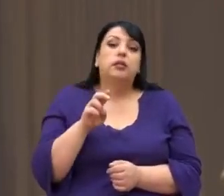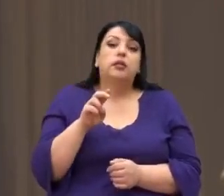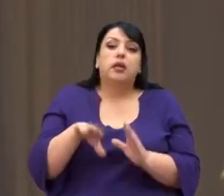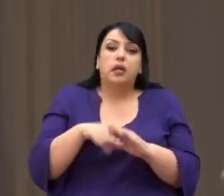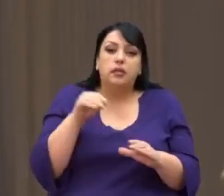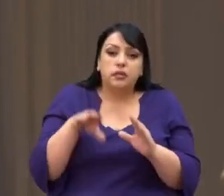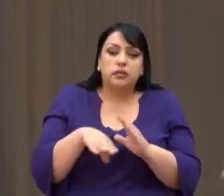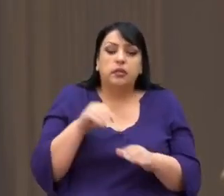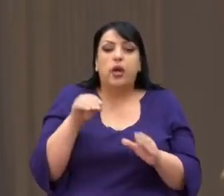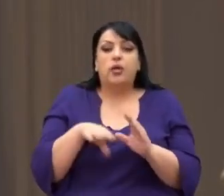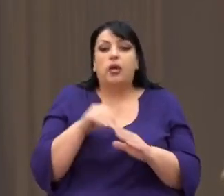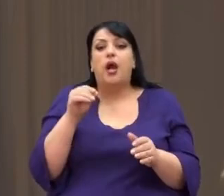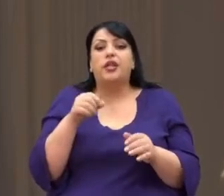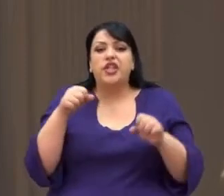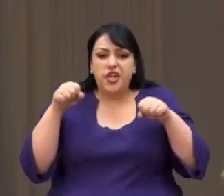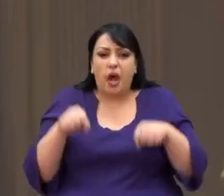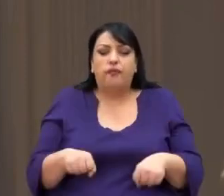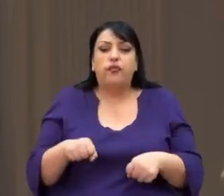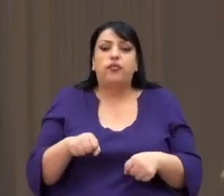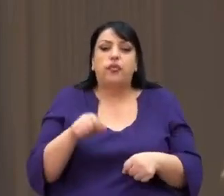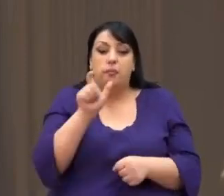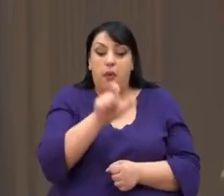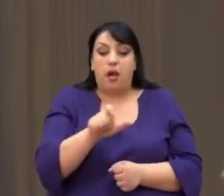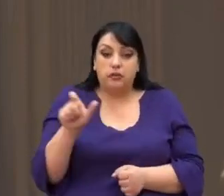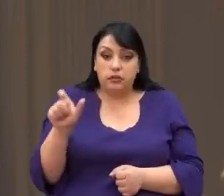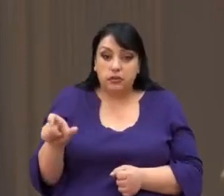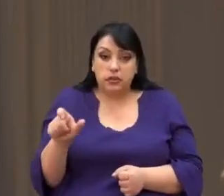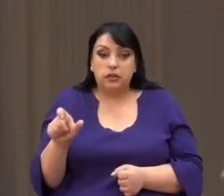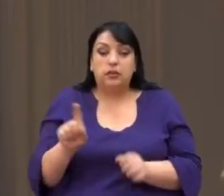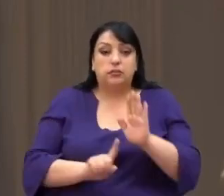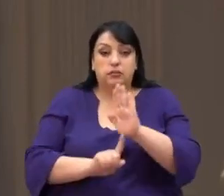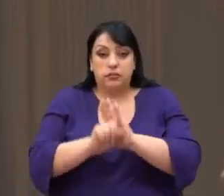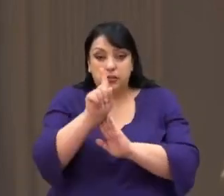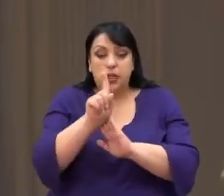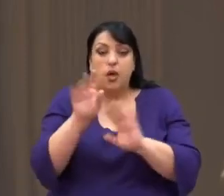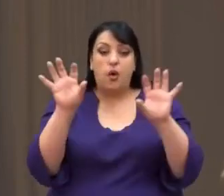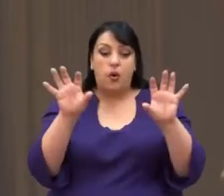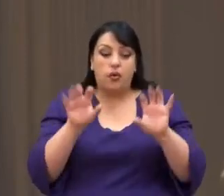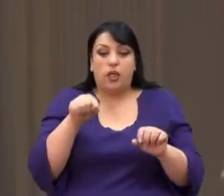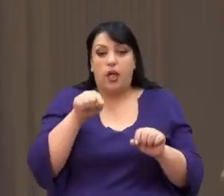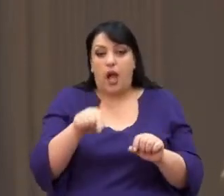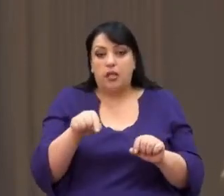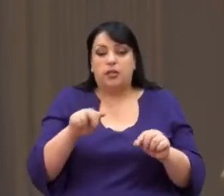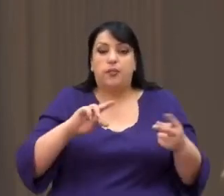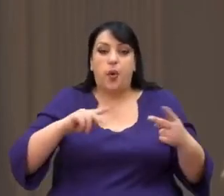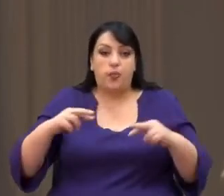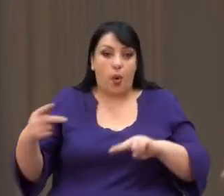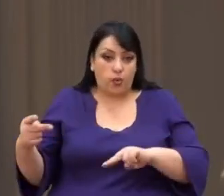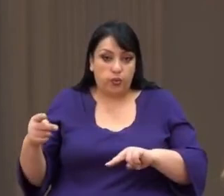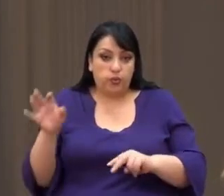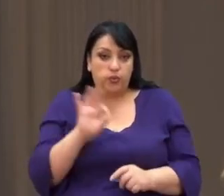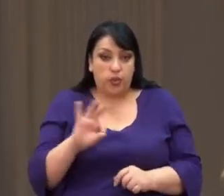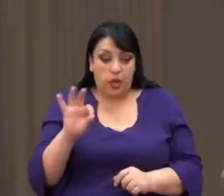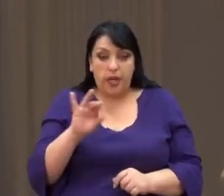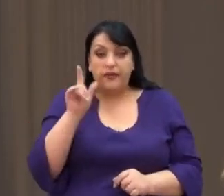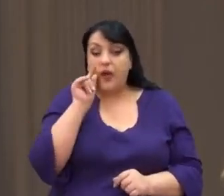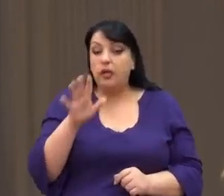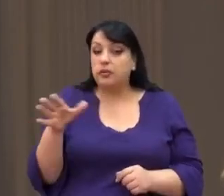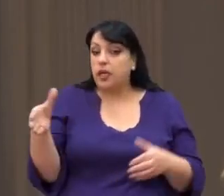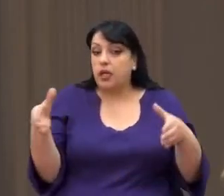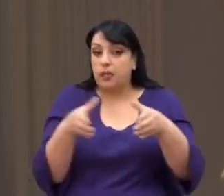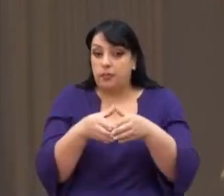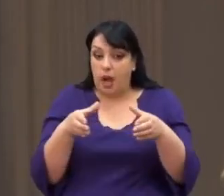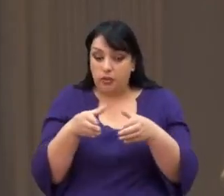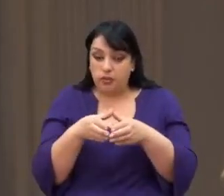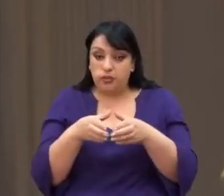ընտրական իրավունք ունեցող անձինք նախաձեռնել են օրենսդրական այս փոփոխությունը, և Հայաստան